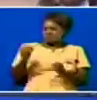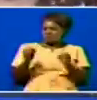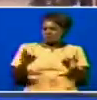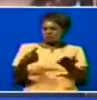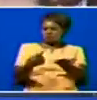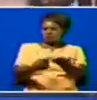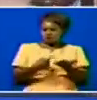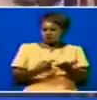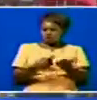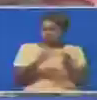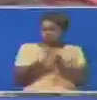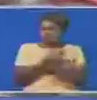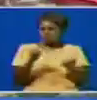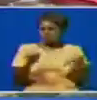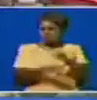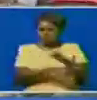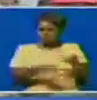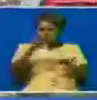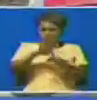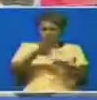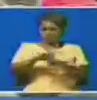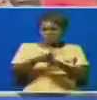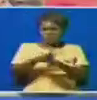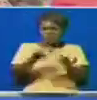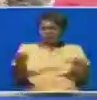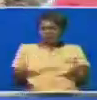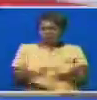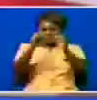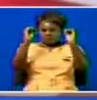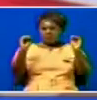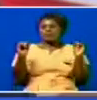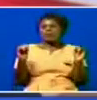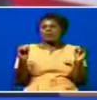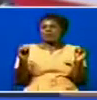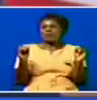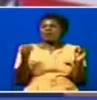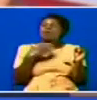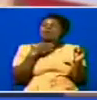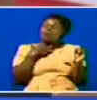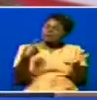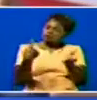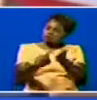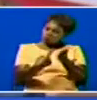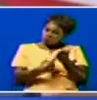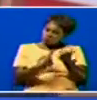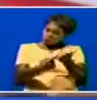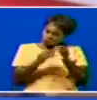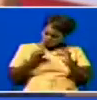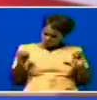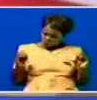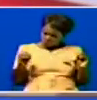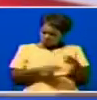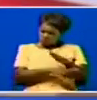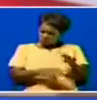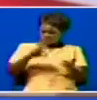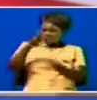mazungumzo ya kumaliza uhalifu wa kura na madhila mengine hayatafanyika. Kama wataki ya mazungumzo ya wizi